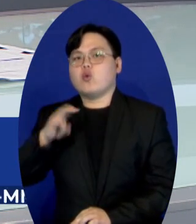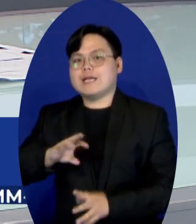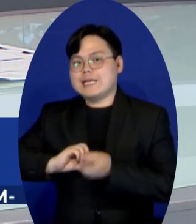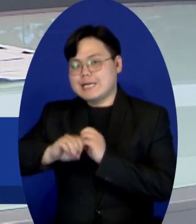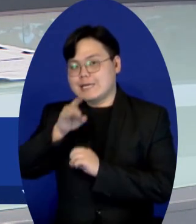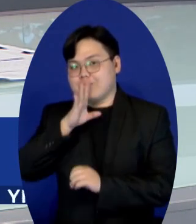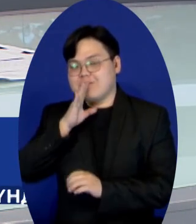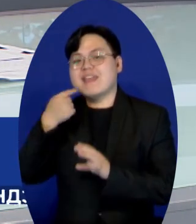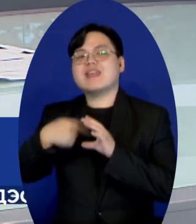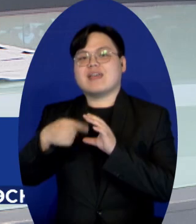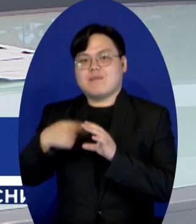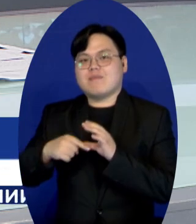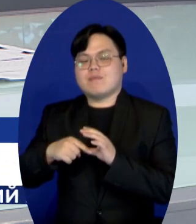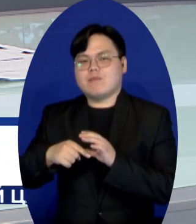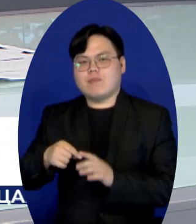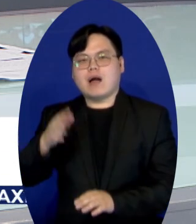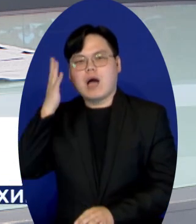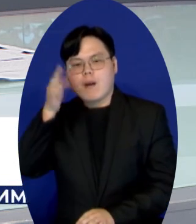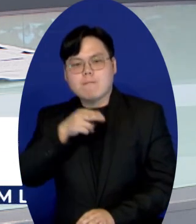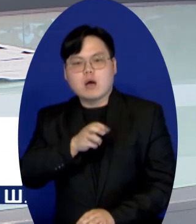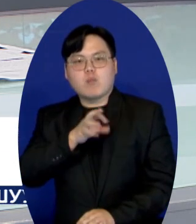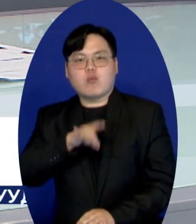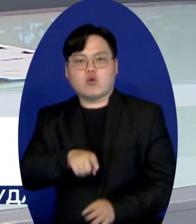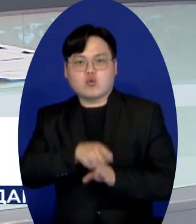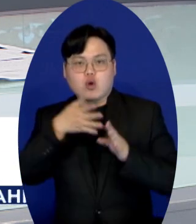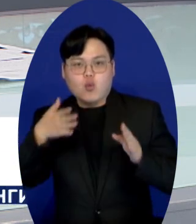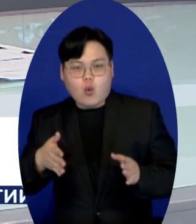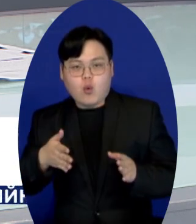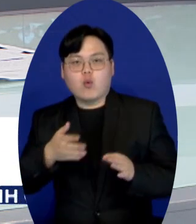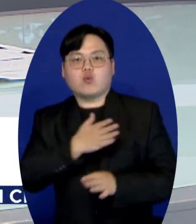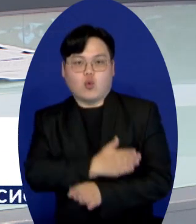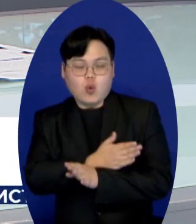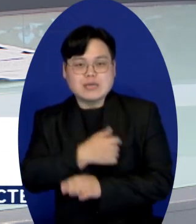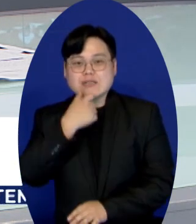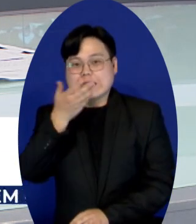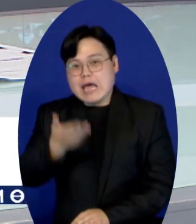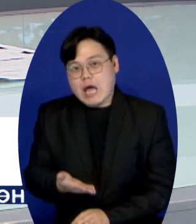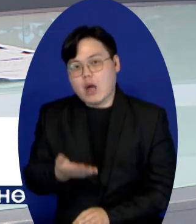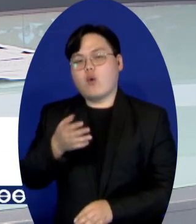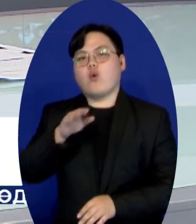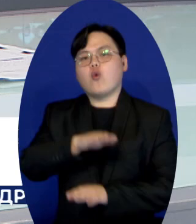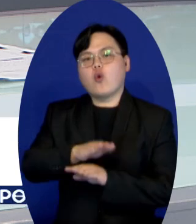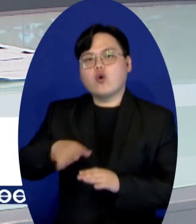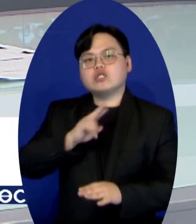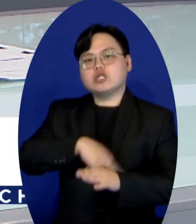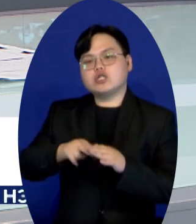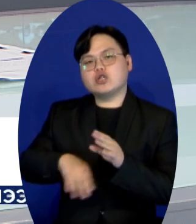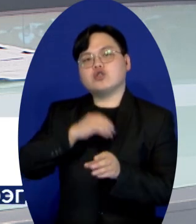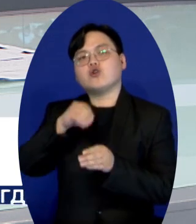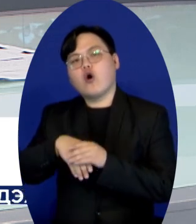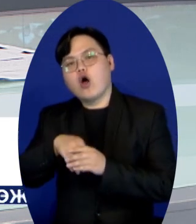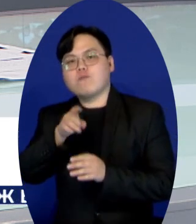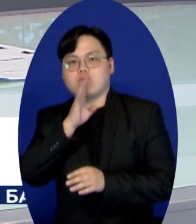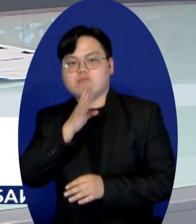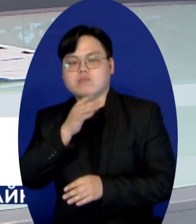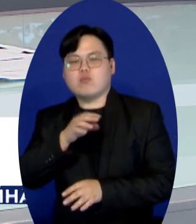зарлалаа. Гадаад паспортын хувцаа дуусч байгааг, за эсвэл таны хүүхэд харьяаллын дагуу энэ цэцэрлэгт явхаар боллоо зэрэг мэдээлэл цахим шуудангаар